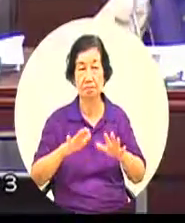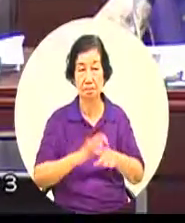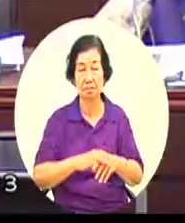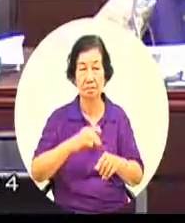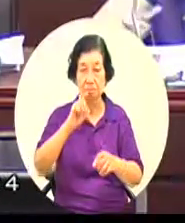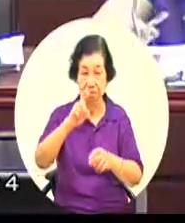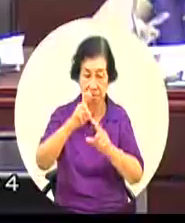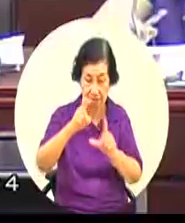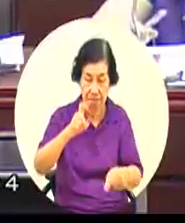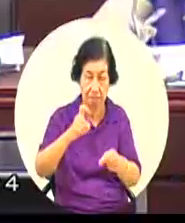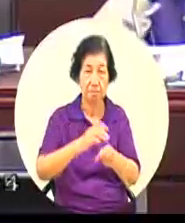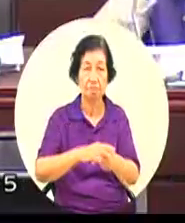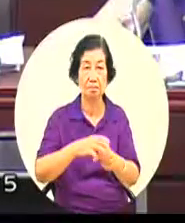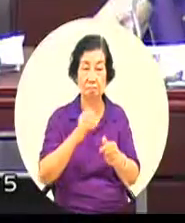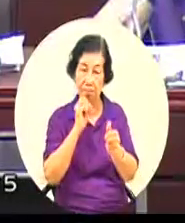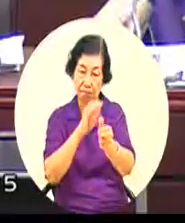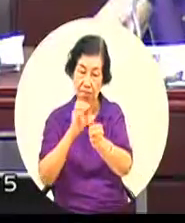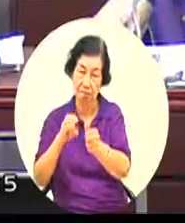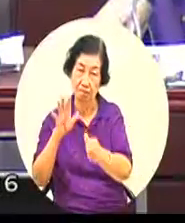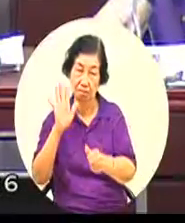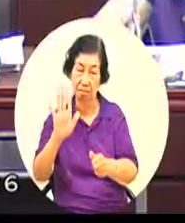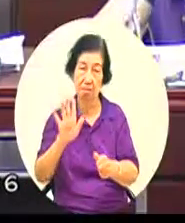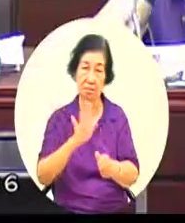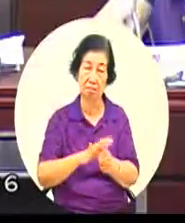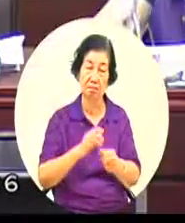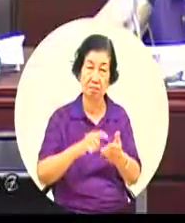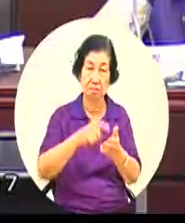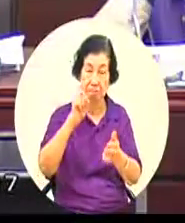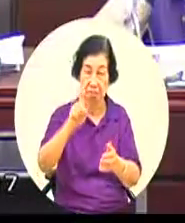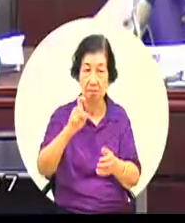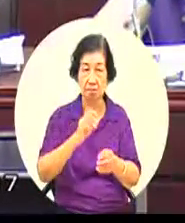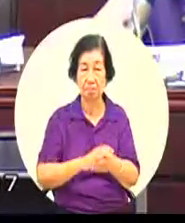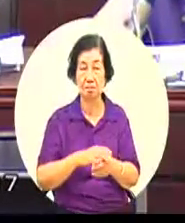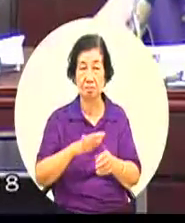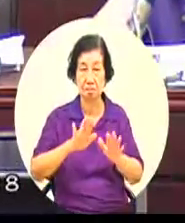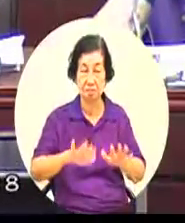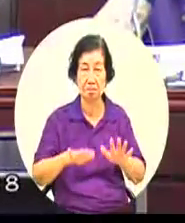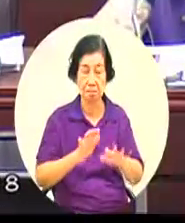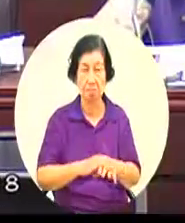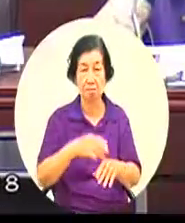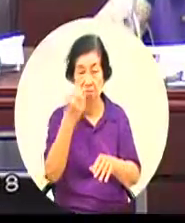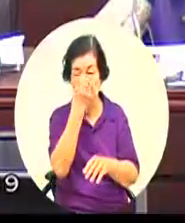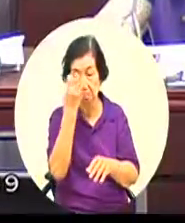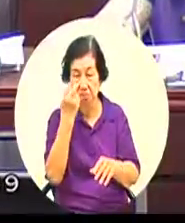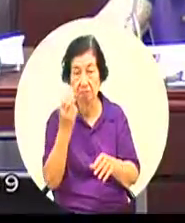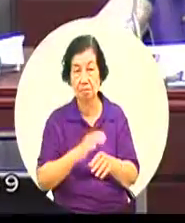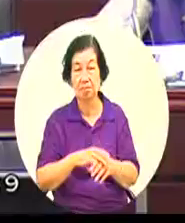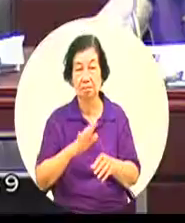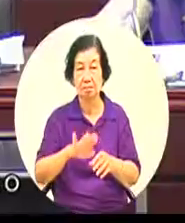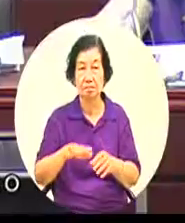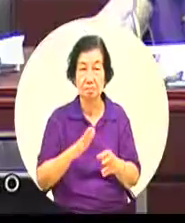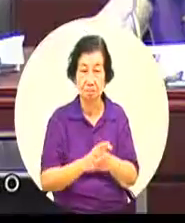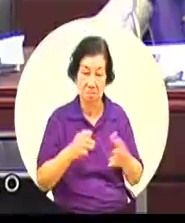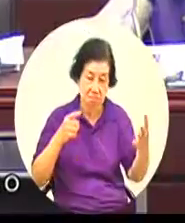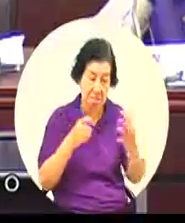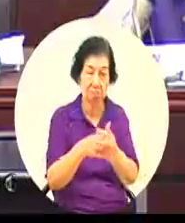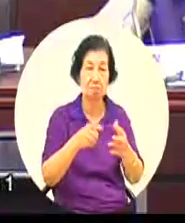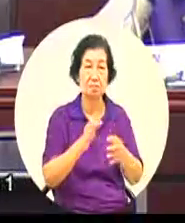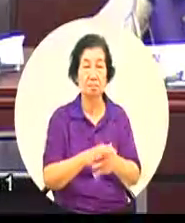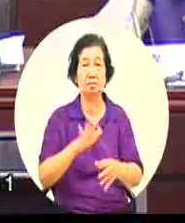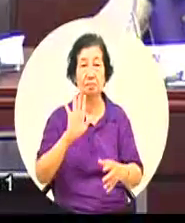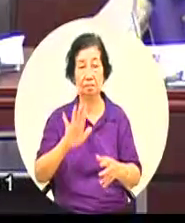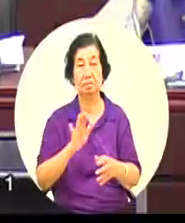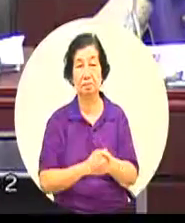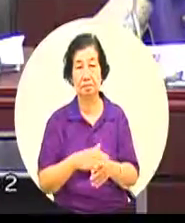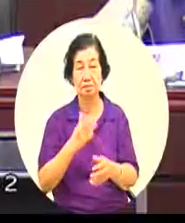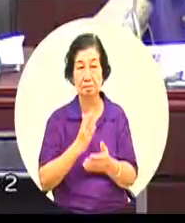这个就是给他去那个侦查的线索。所以因为通报而得到破案的比例蛮高的，一定要禁止